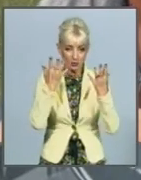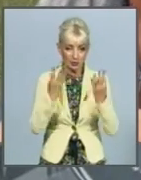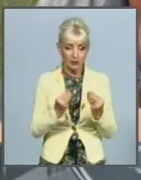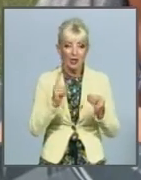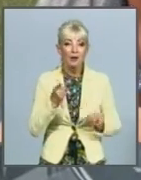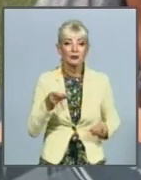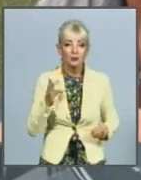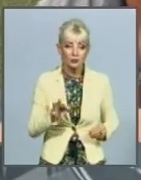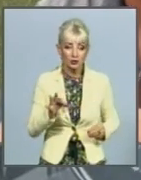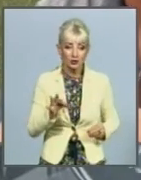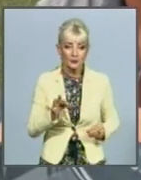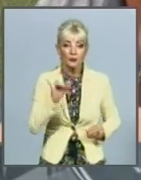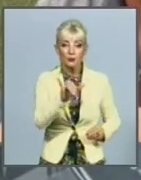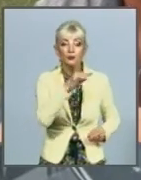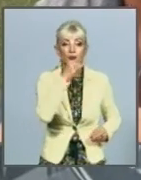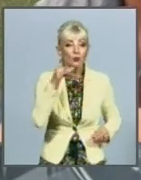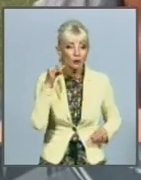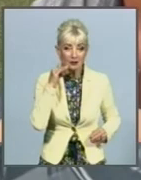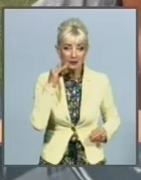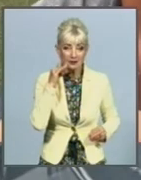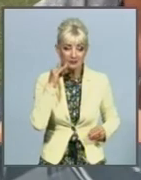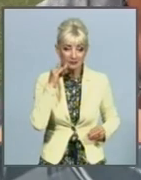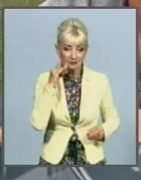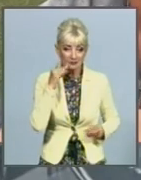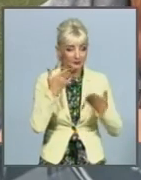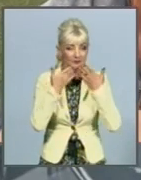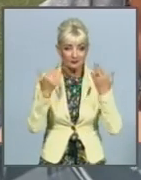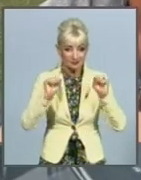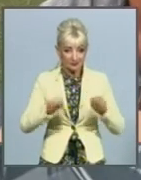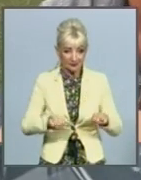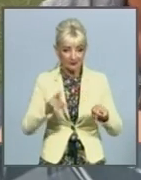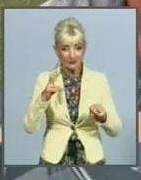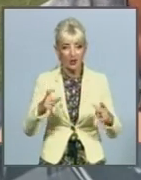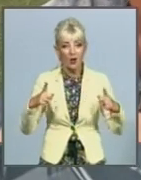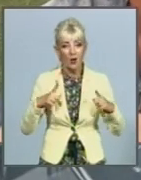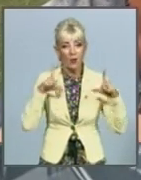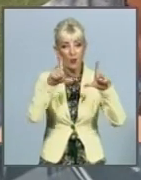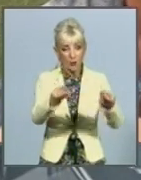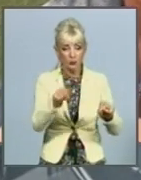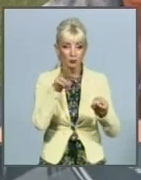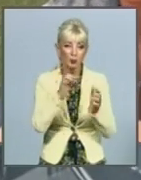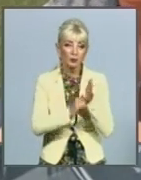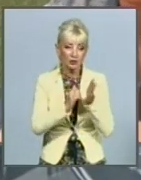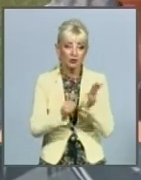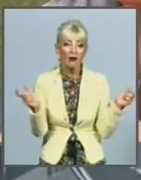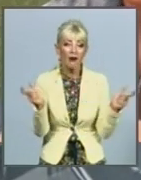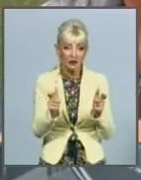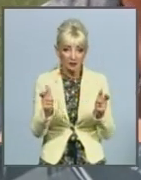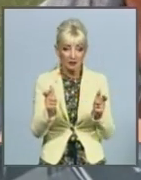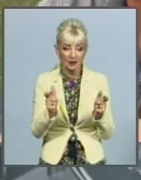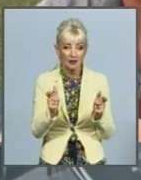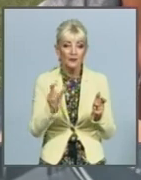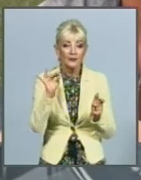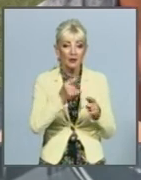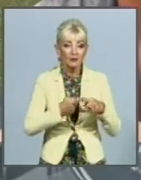що у багатьох немає можливості на відпочинок у зв'язку з карантином і все таке.